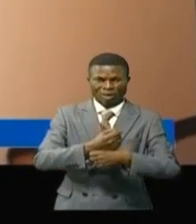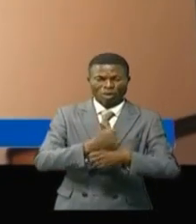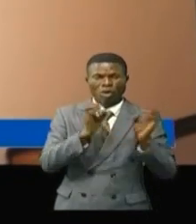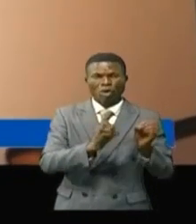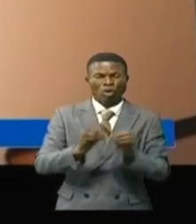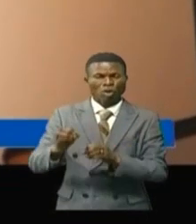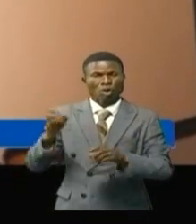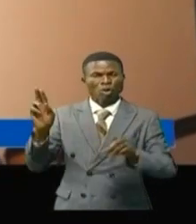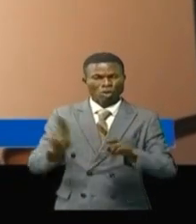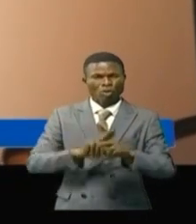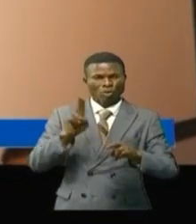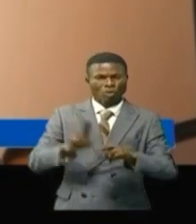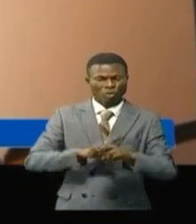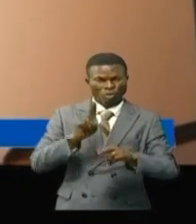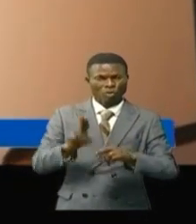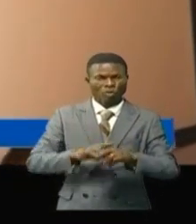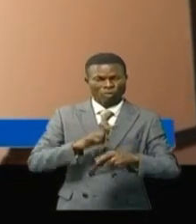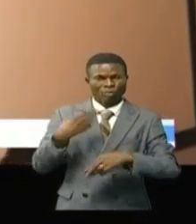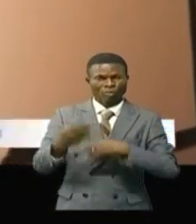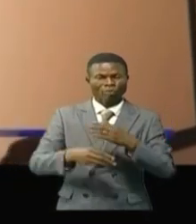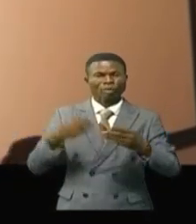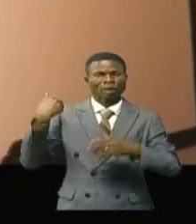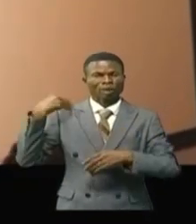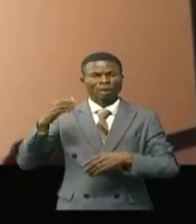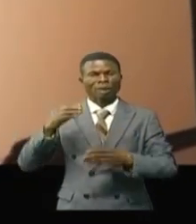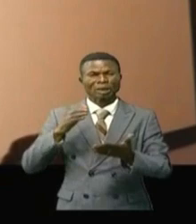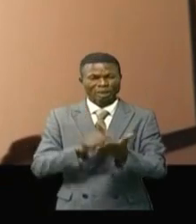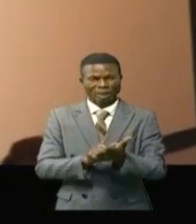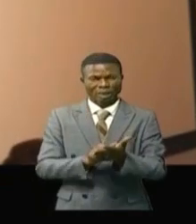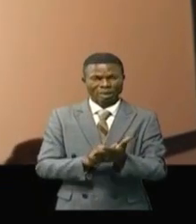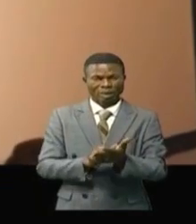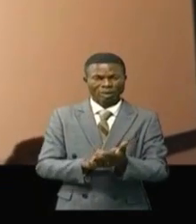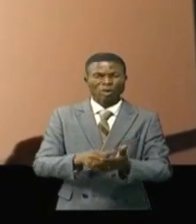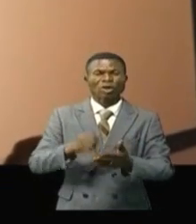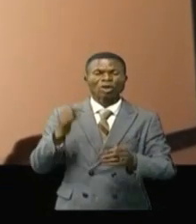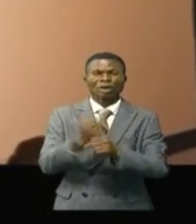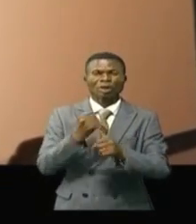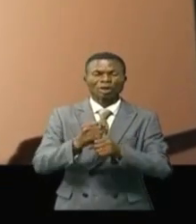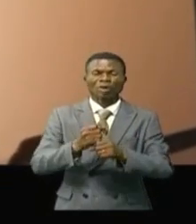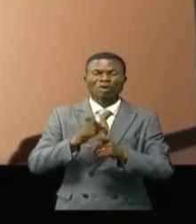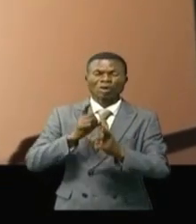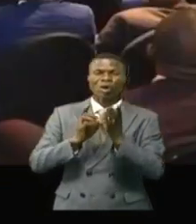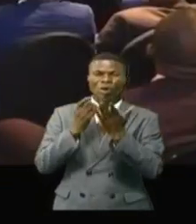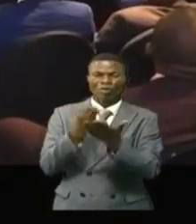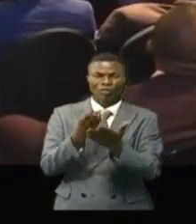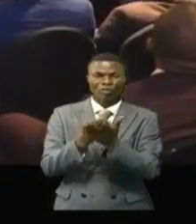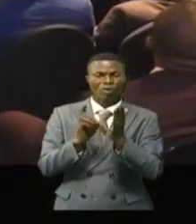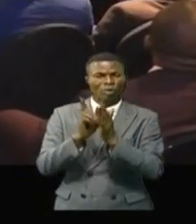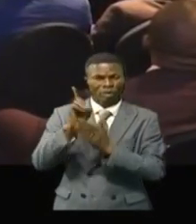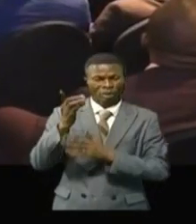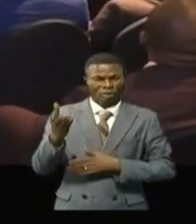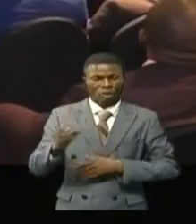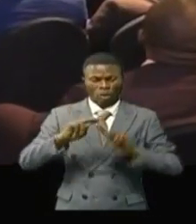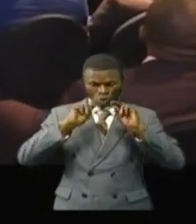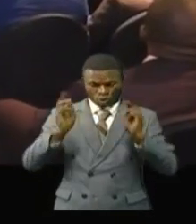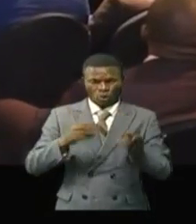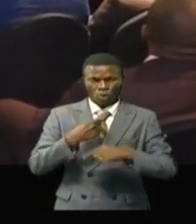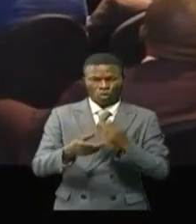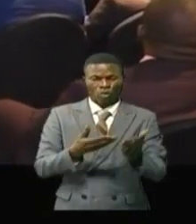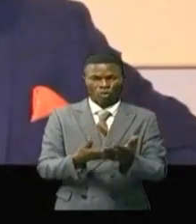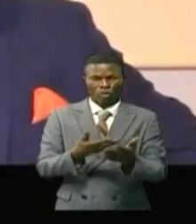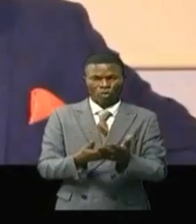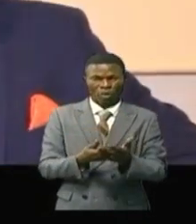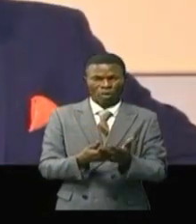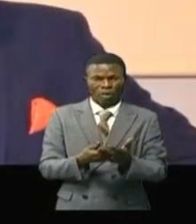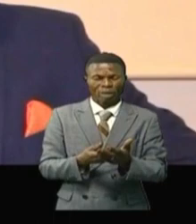et fonctionnement de l'établissement public dénommé Fonds de service, Fonds de développement. Toutes les parties prenantes ont